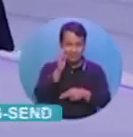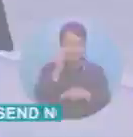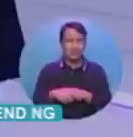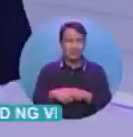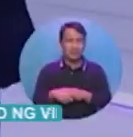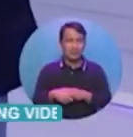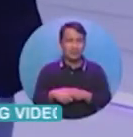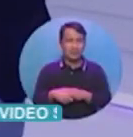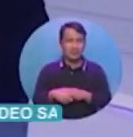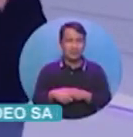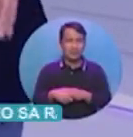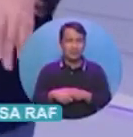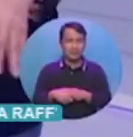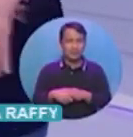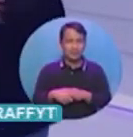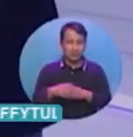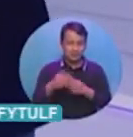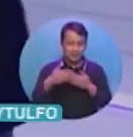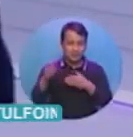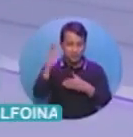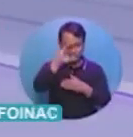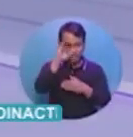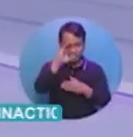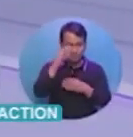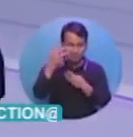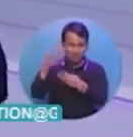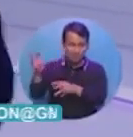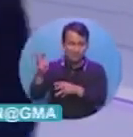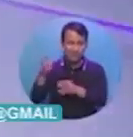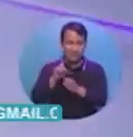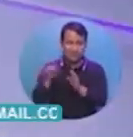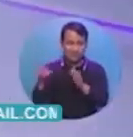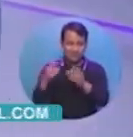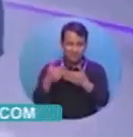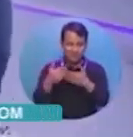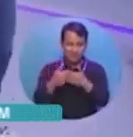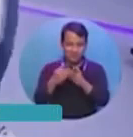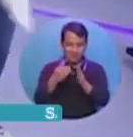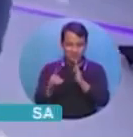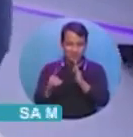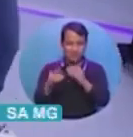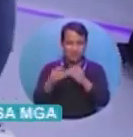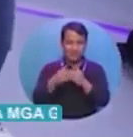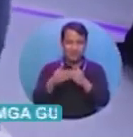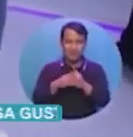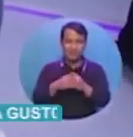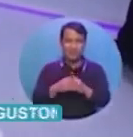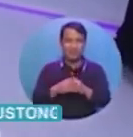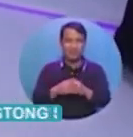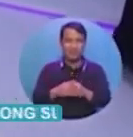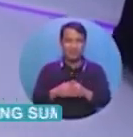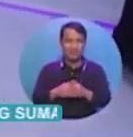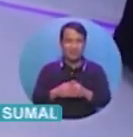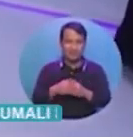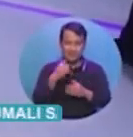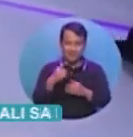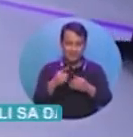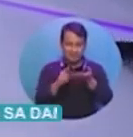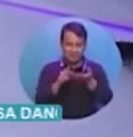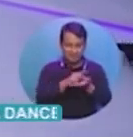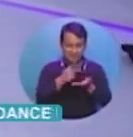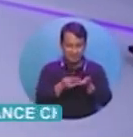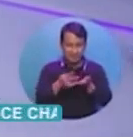la Cruz. Please lang, urong ka, punta ka sa may bintana. O sa may pinto. Okay. Sunod din pinto. Pinto. O dili ka doon sa may